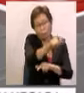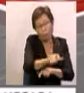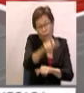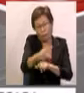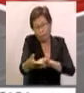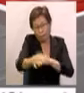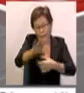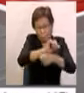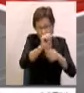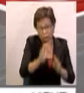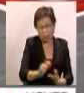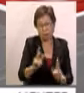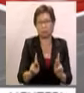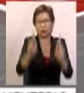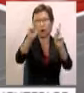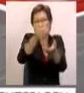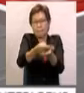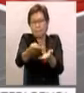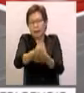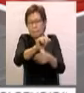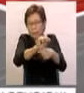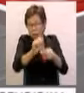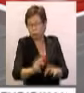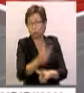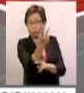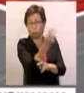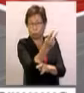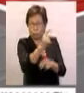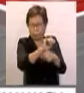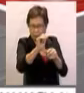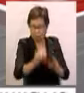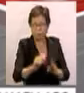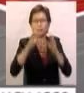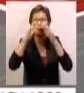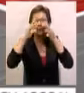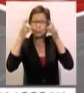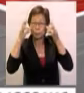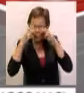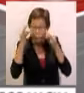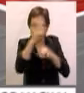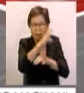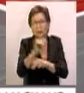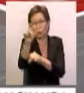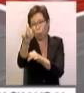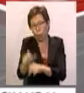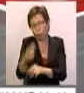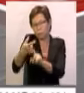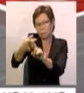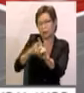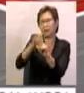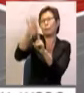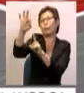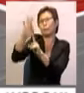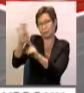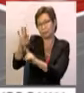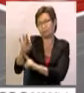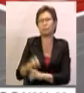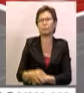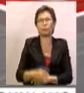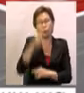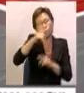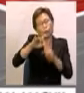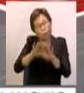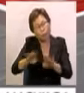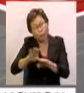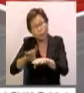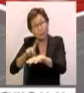ialah pekerja kompleks beli belah berkenaan. Dua daripadanya pekerja tempatan, manakala seorang lagi berasal dari Pulau Pinang. Dan untuk